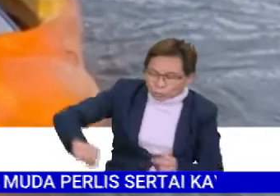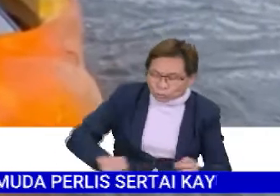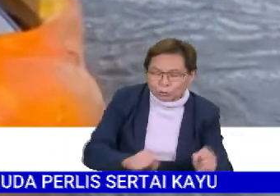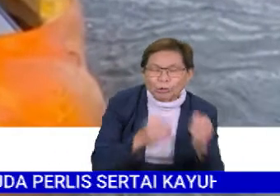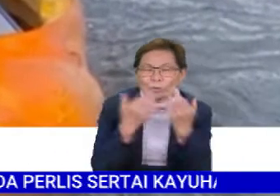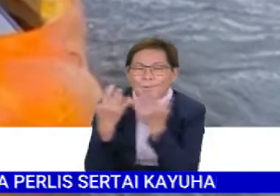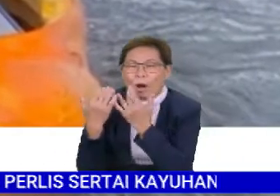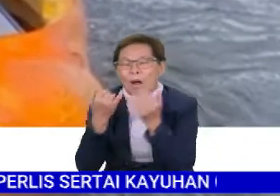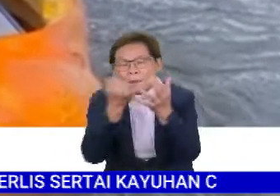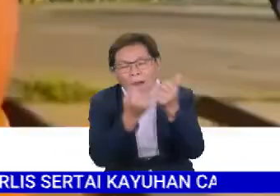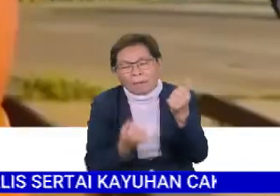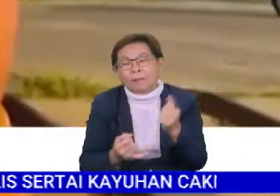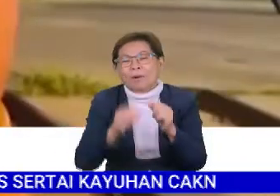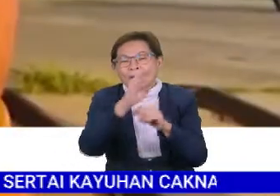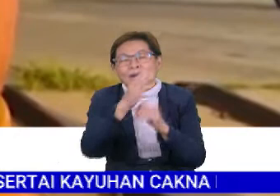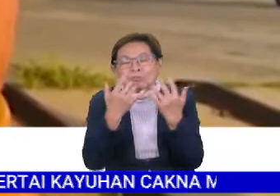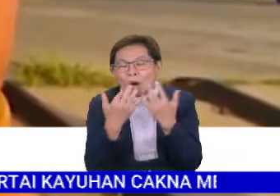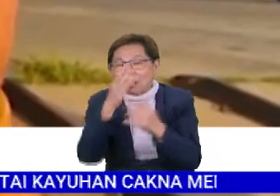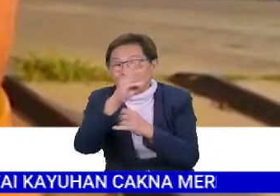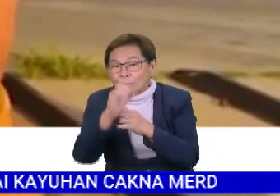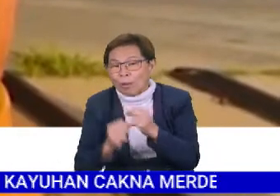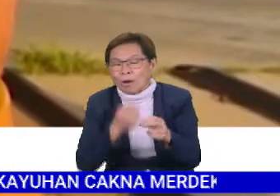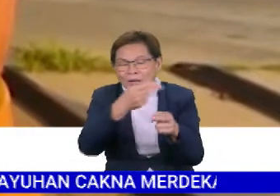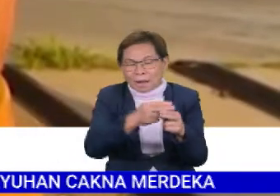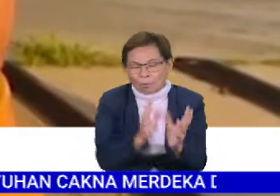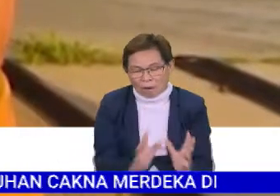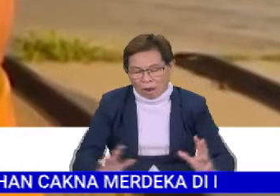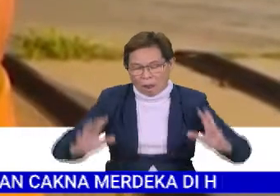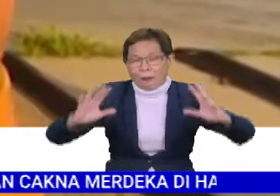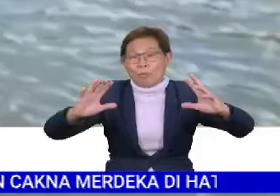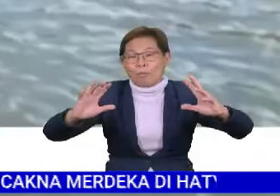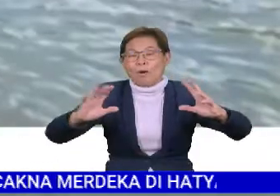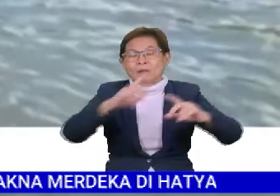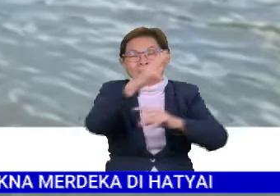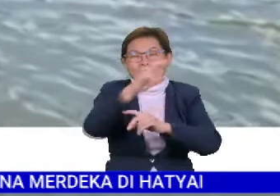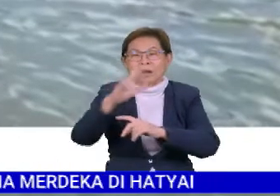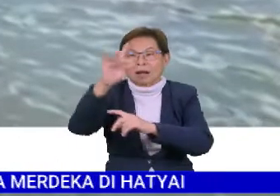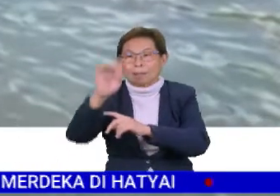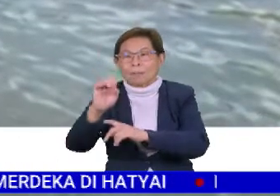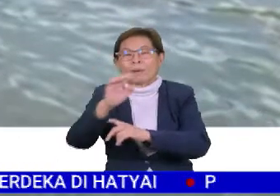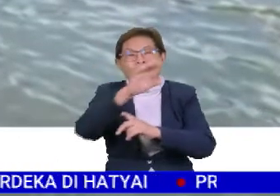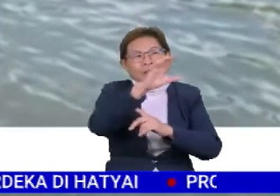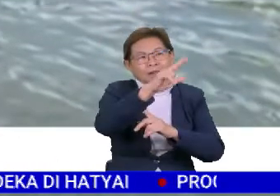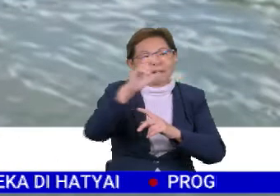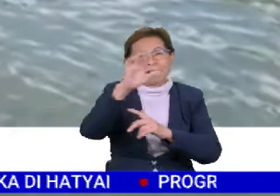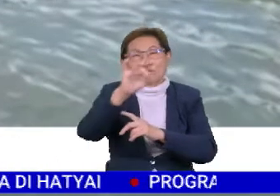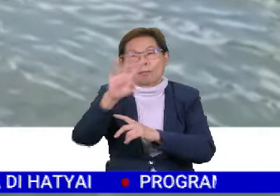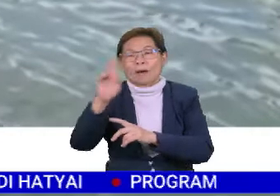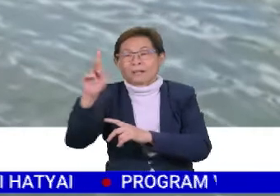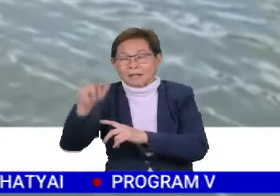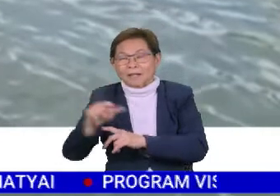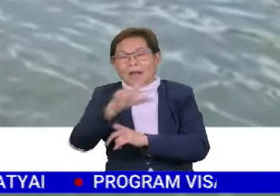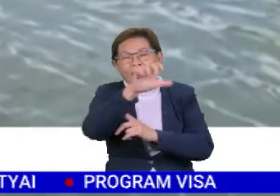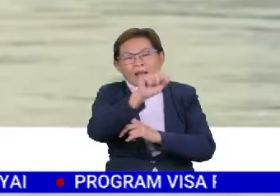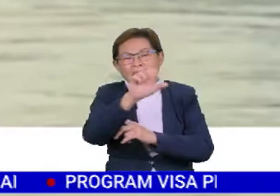tahun kelahirannya yang ke-60. Hansen turut menamakan labu gergasi seberat 384 kg itu sebagai